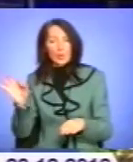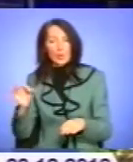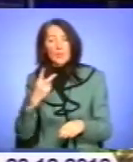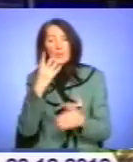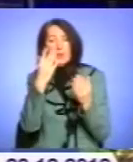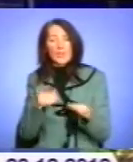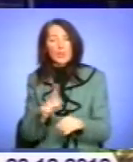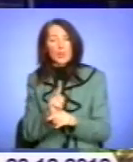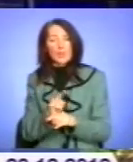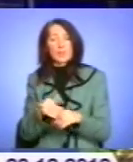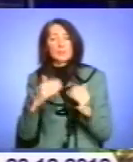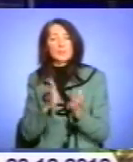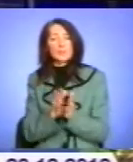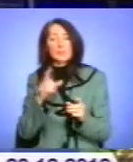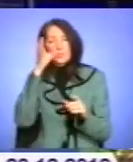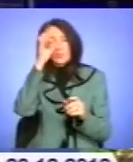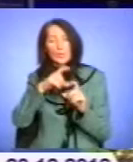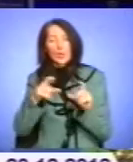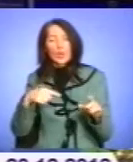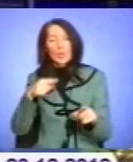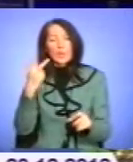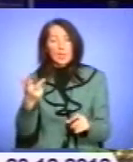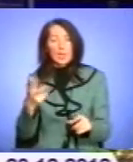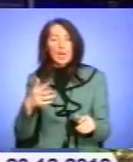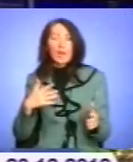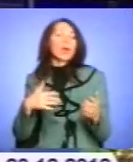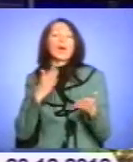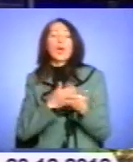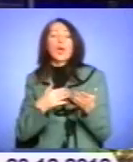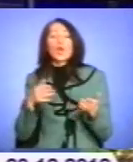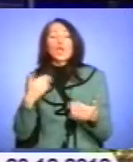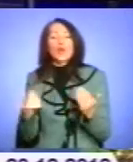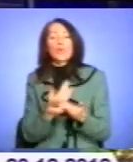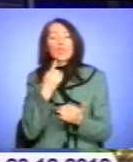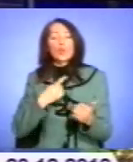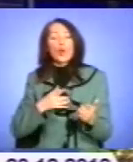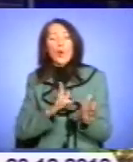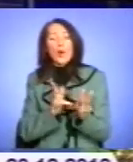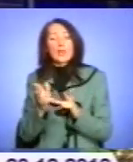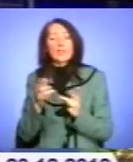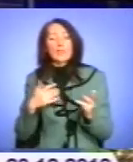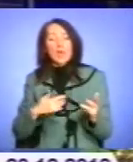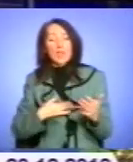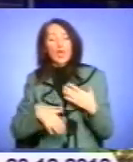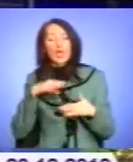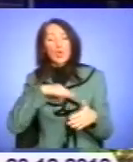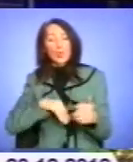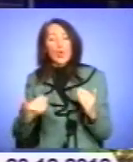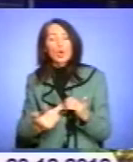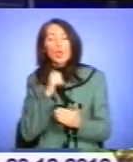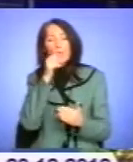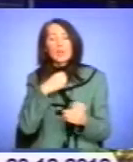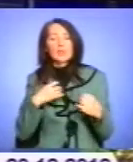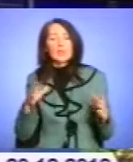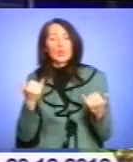загальноосвітній школі номер 3 панує новорічно-різдвяний дух. Вертепи, колядки і різдвяні страви. Новий рік – свято чудес. Тож у